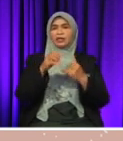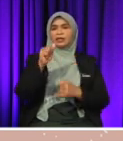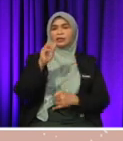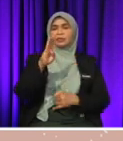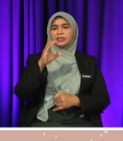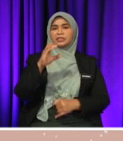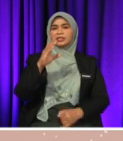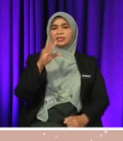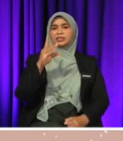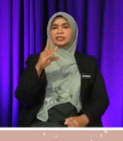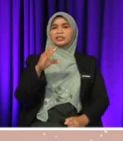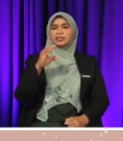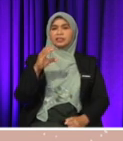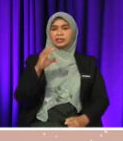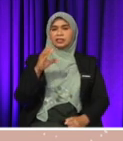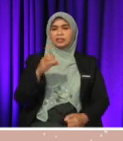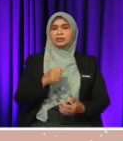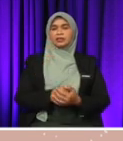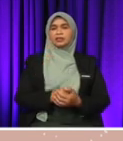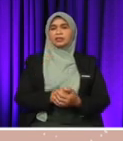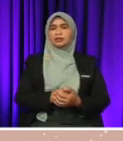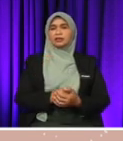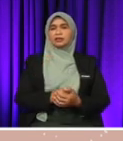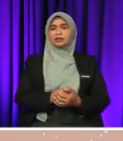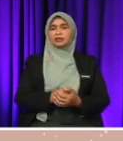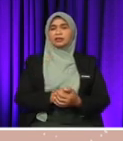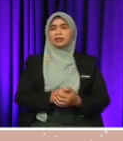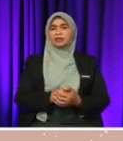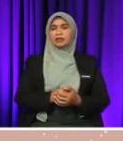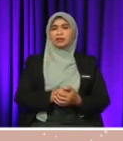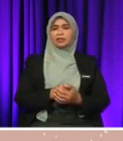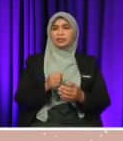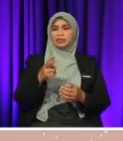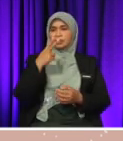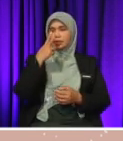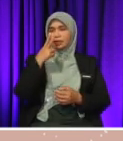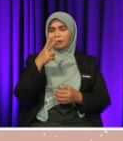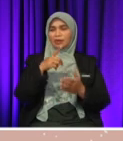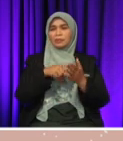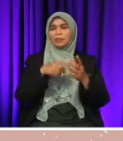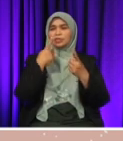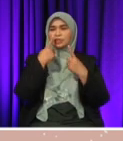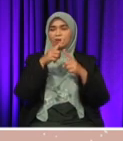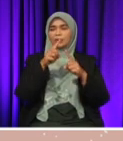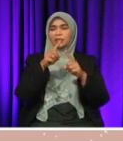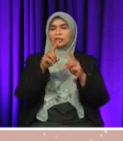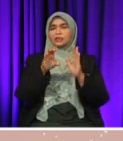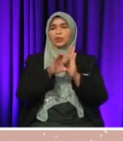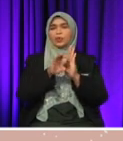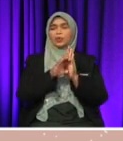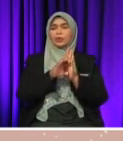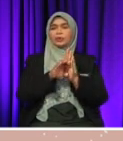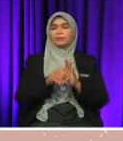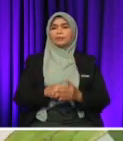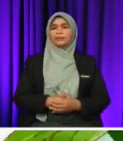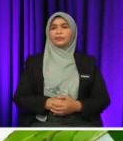A si si si si si si Aa ini jadi mari kita lihat apakah jawaban contoh jadi jawaban contoh